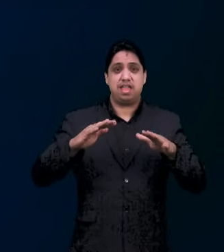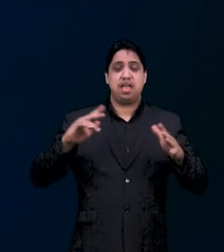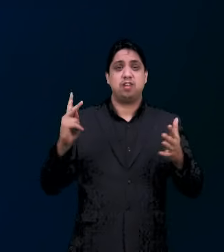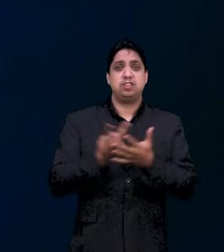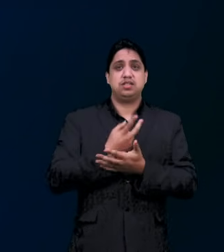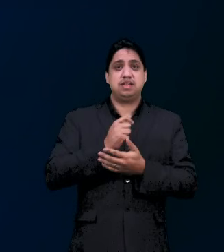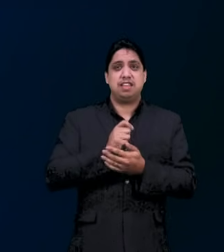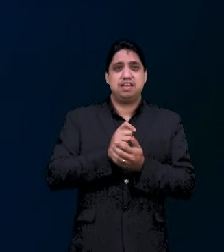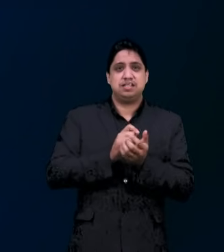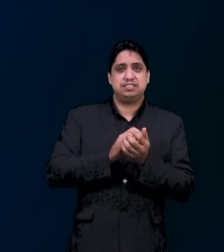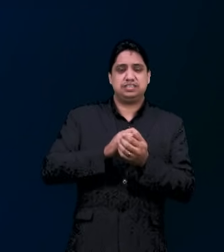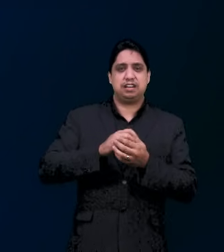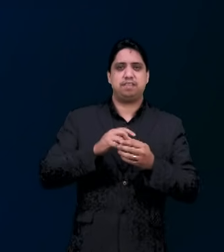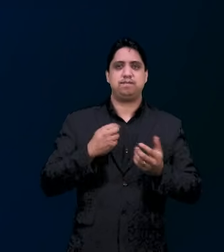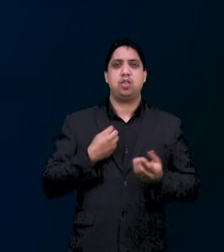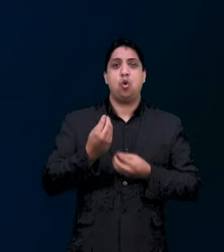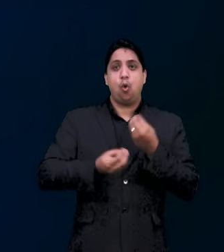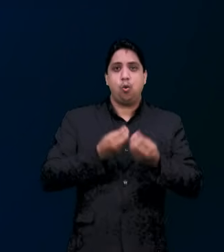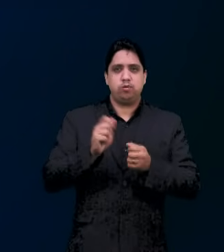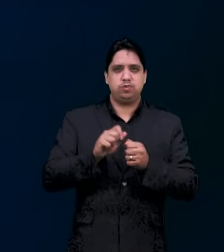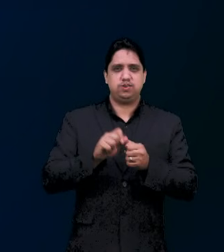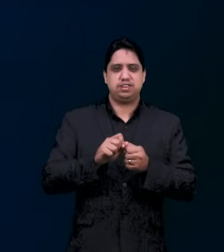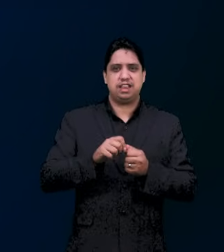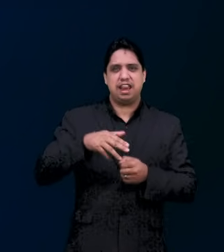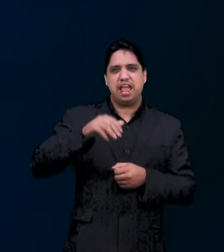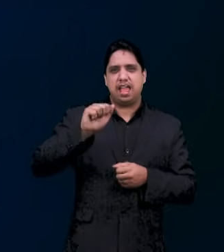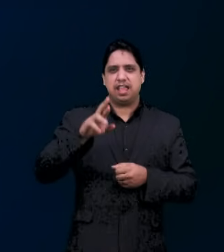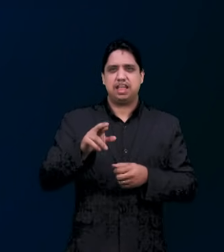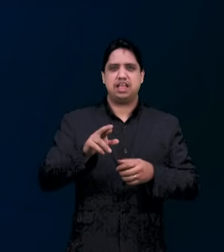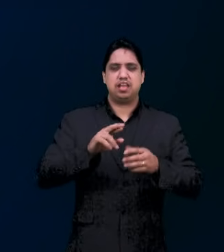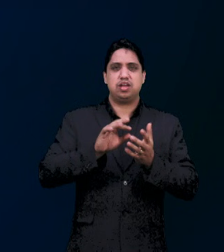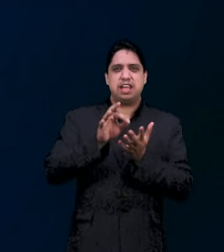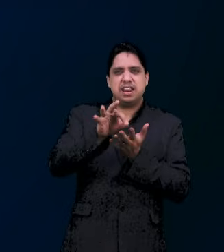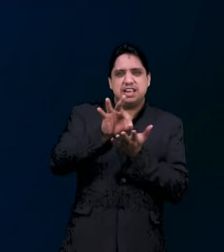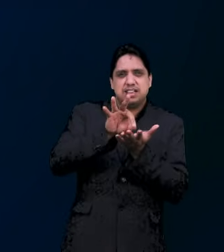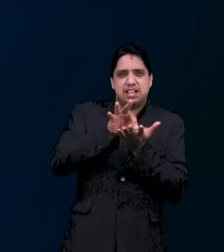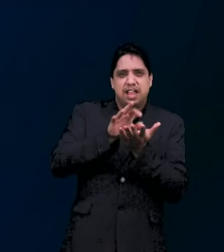donc celle-ci est irritée et il forme des couches de nacre